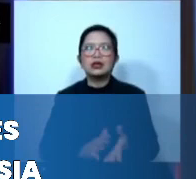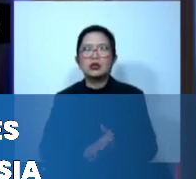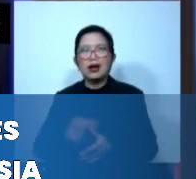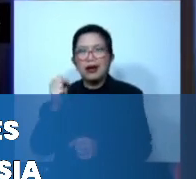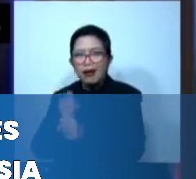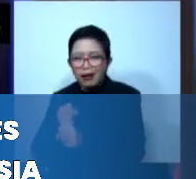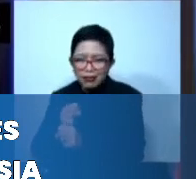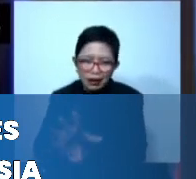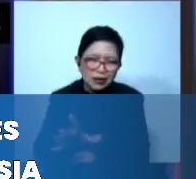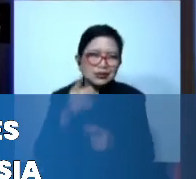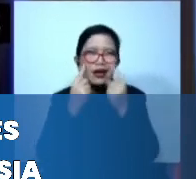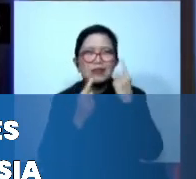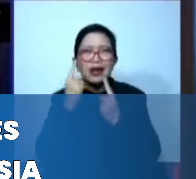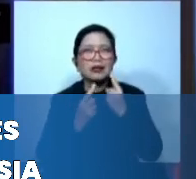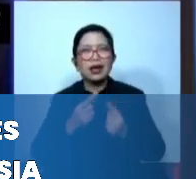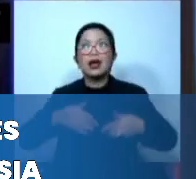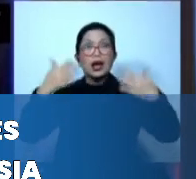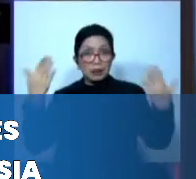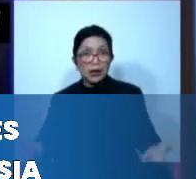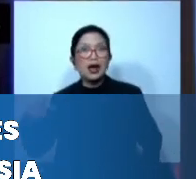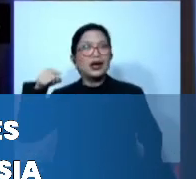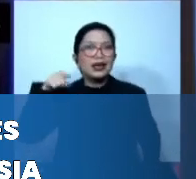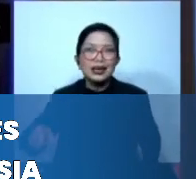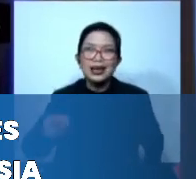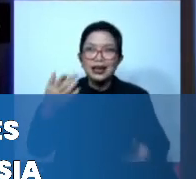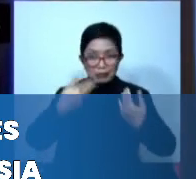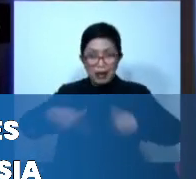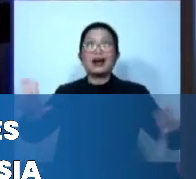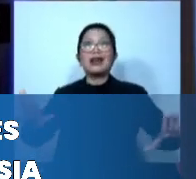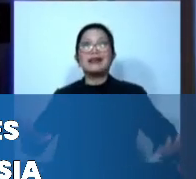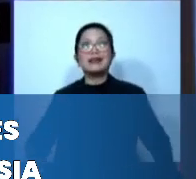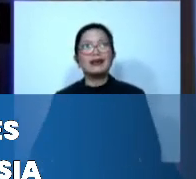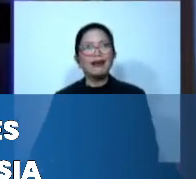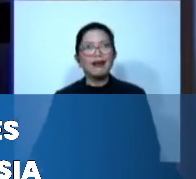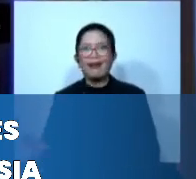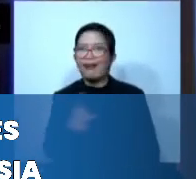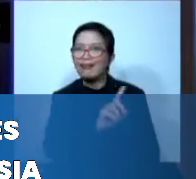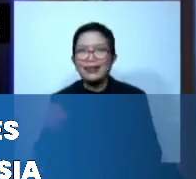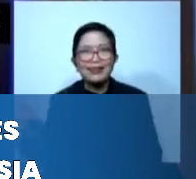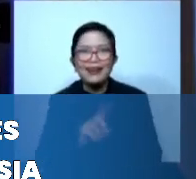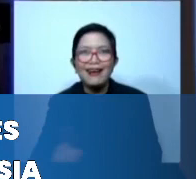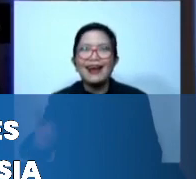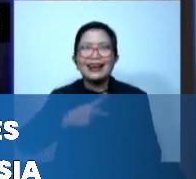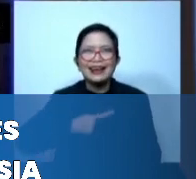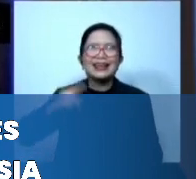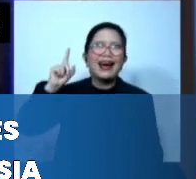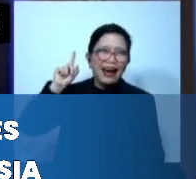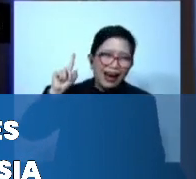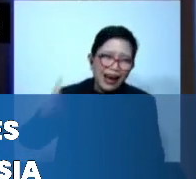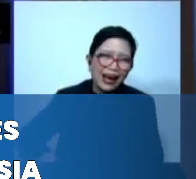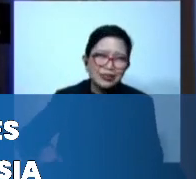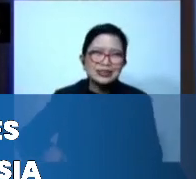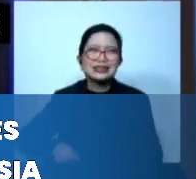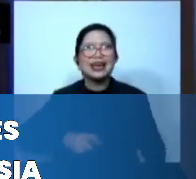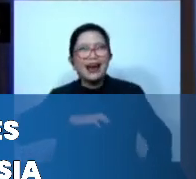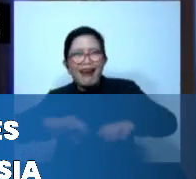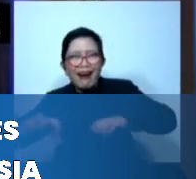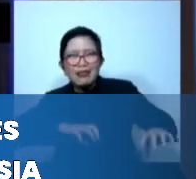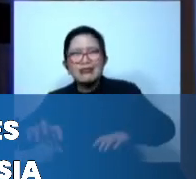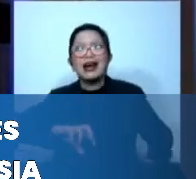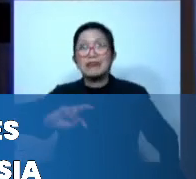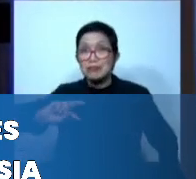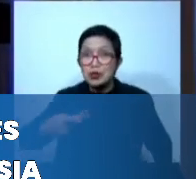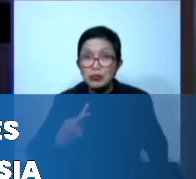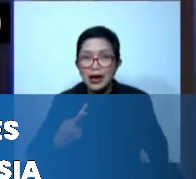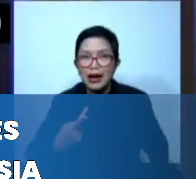mata. Apakah kondisi ini akan dibiarkan? Tidak, kita harus lakukan perubahan.